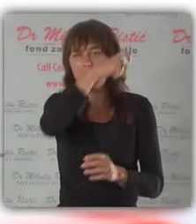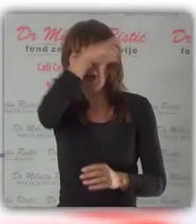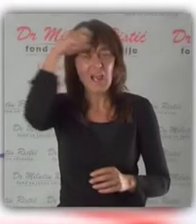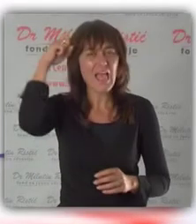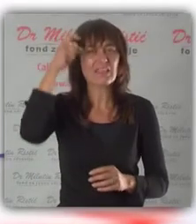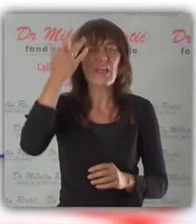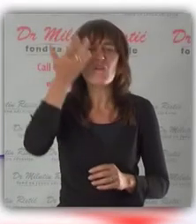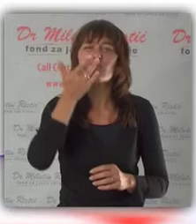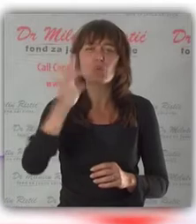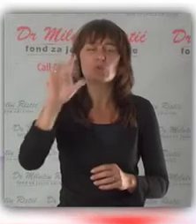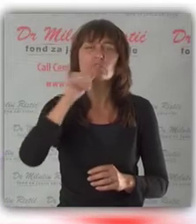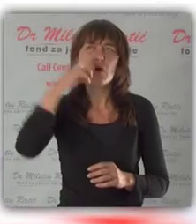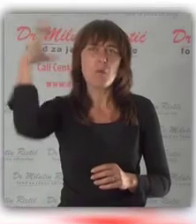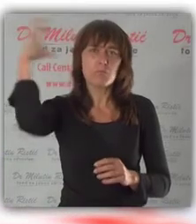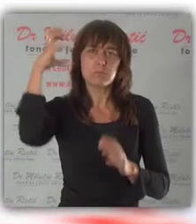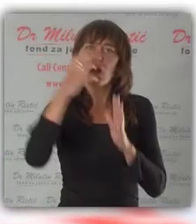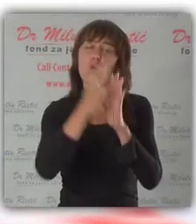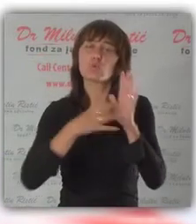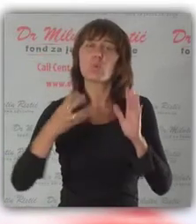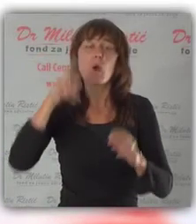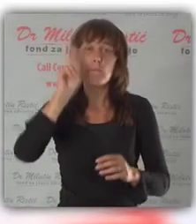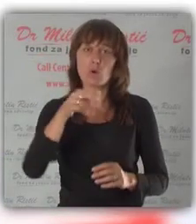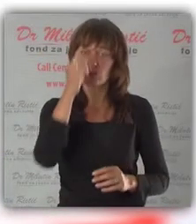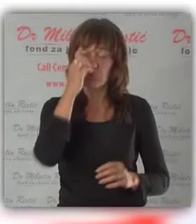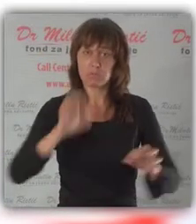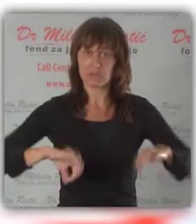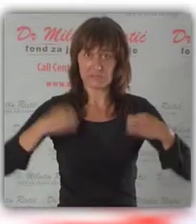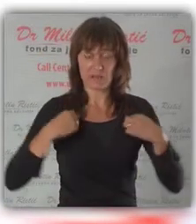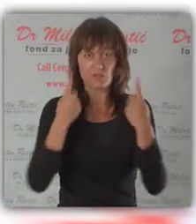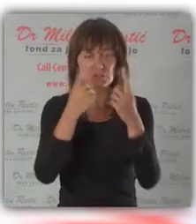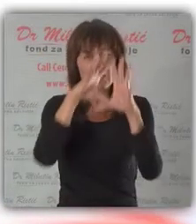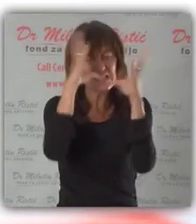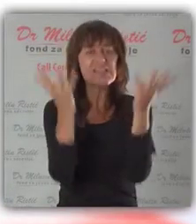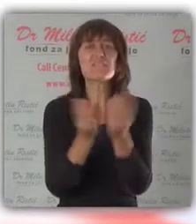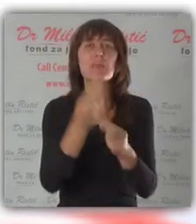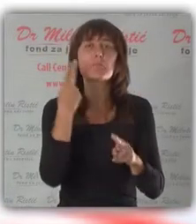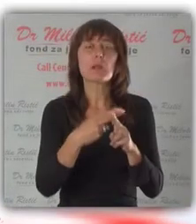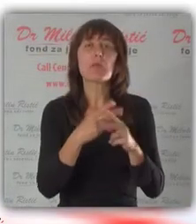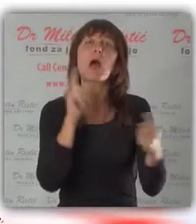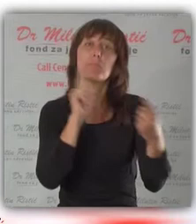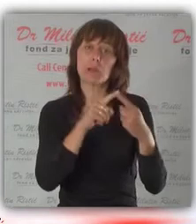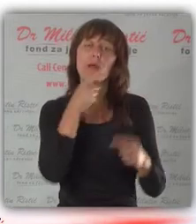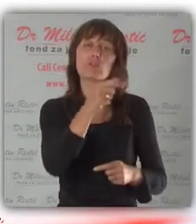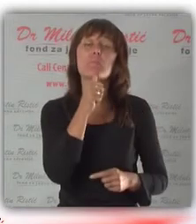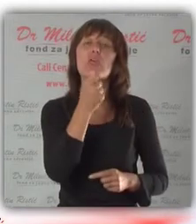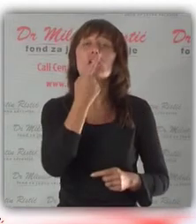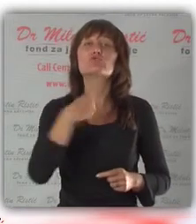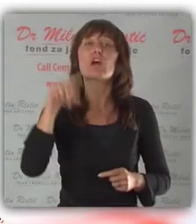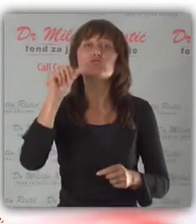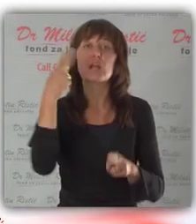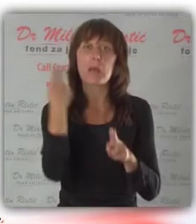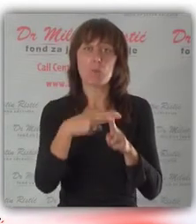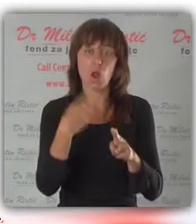prekomerne vrućine, letnje vrućine i dugotrajno izlaganje sunčevoj toploti mogu da pogoršaju zdravstveno stanje svih pacijenata, pa prema tome i pacijenata